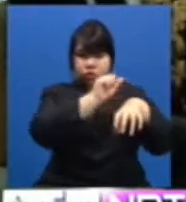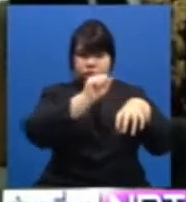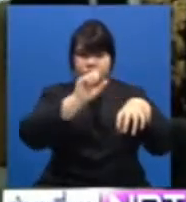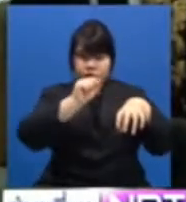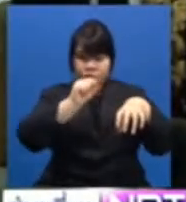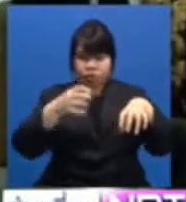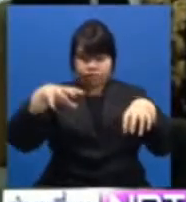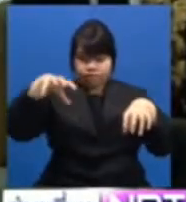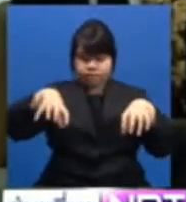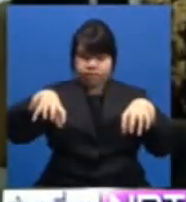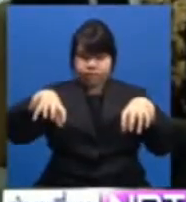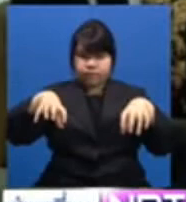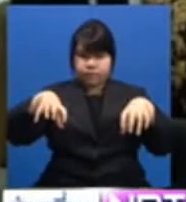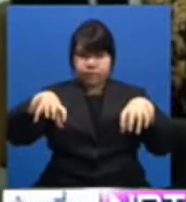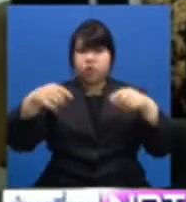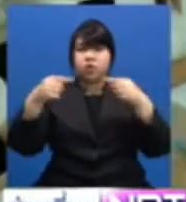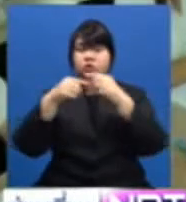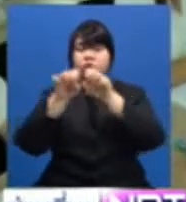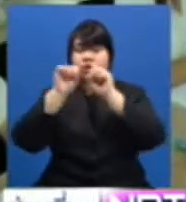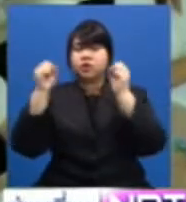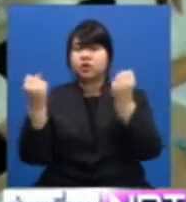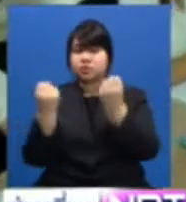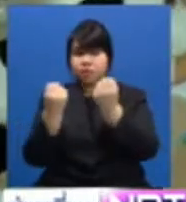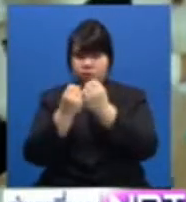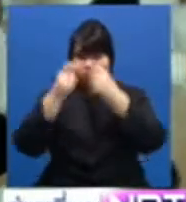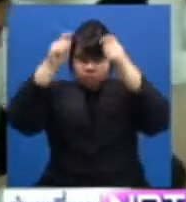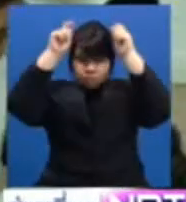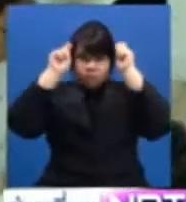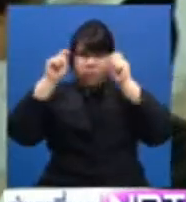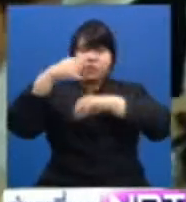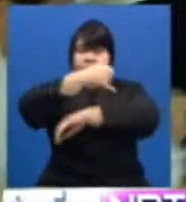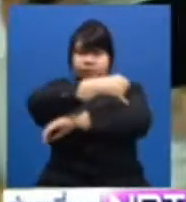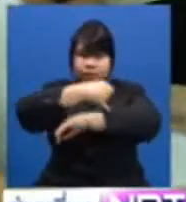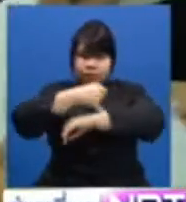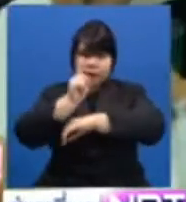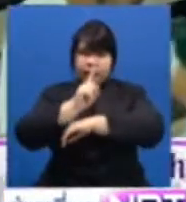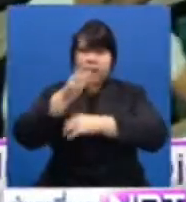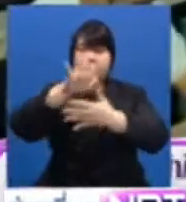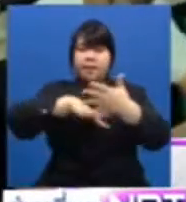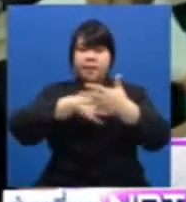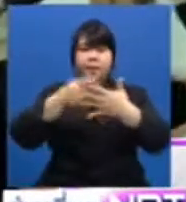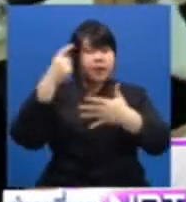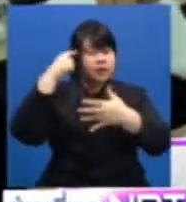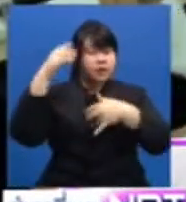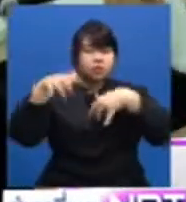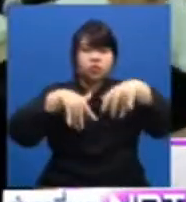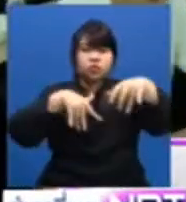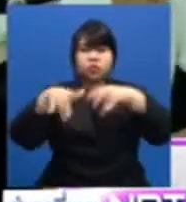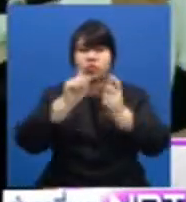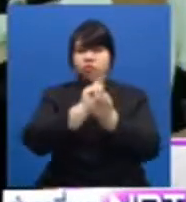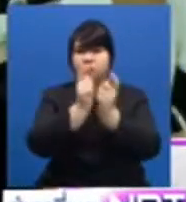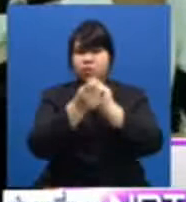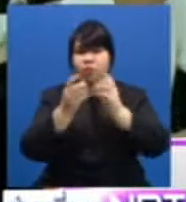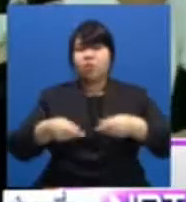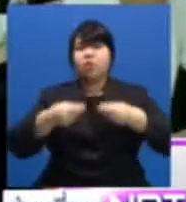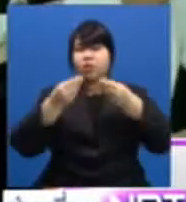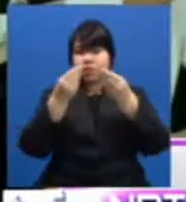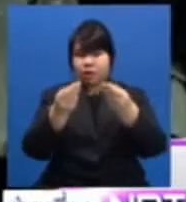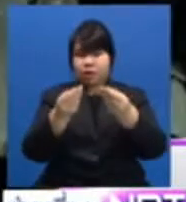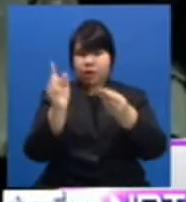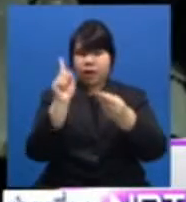ร่วมกับสมาคมสถาปนิกสยามวางนโยบายเพื่อปรับปรุงพื้นที่สาธารณะให้เป็นสากลร